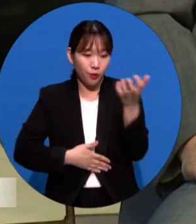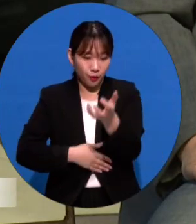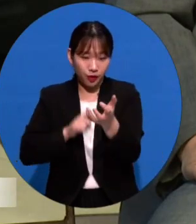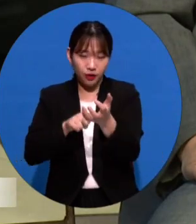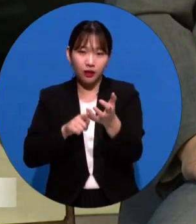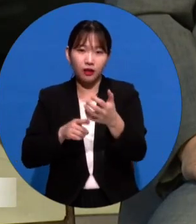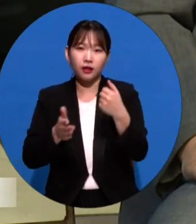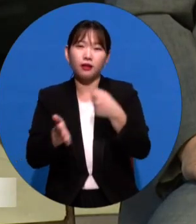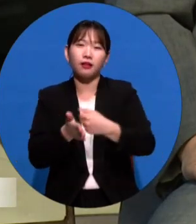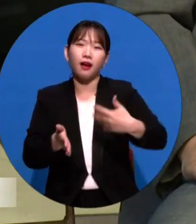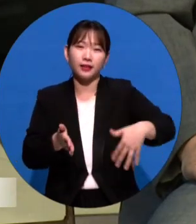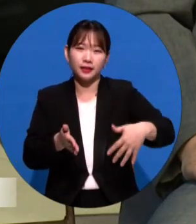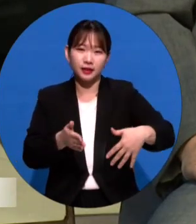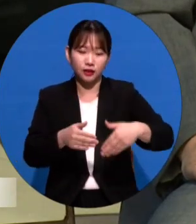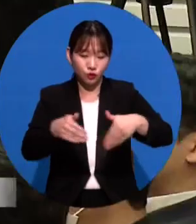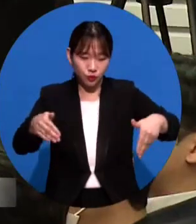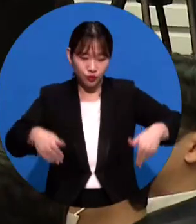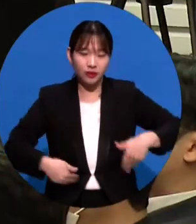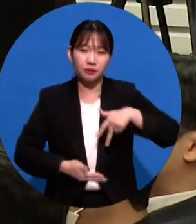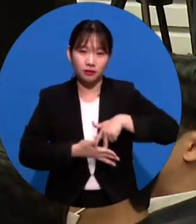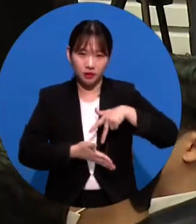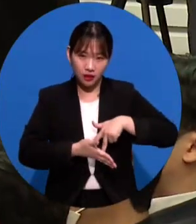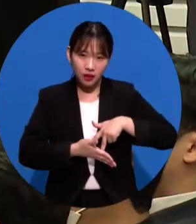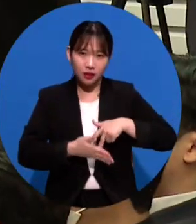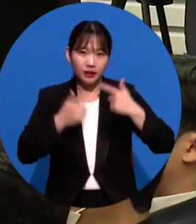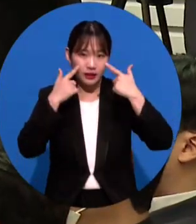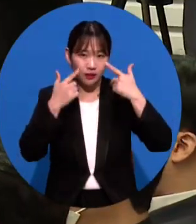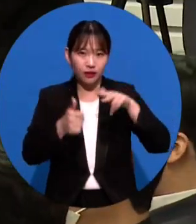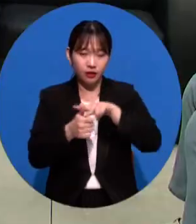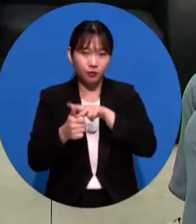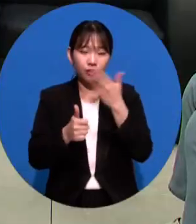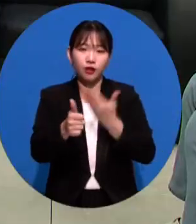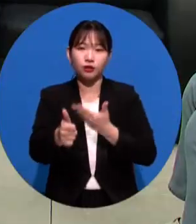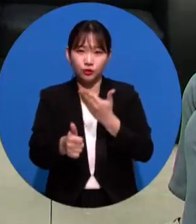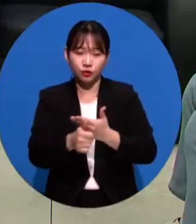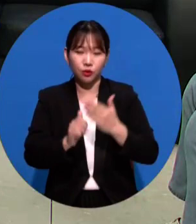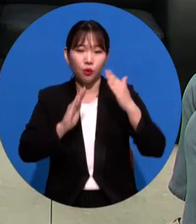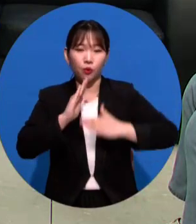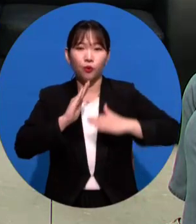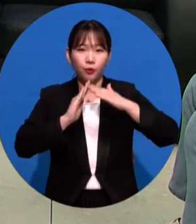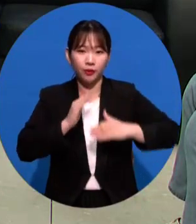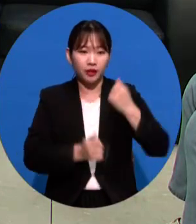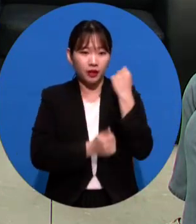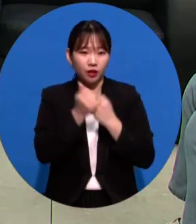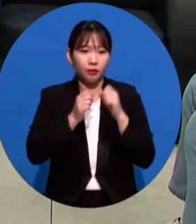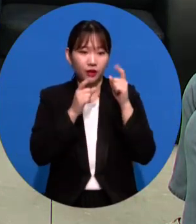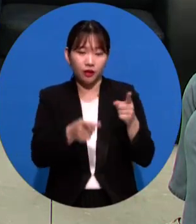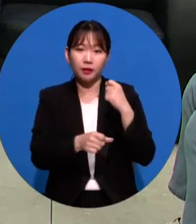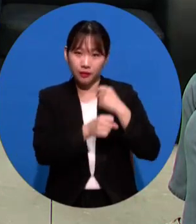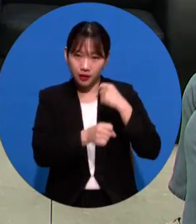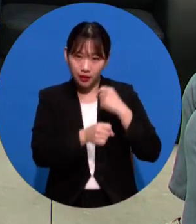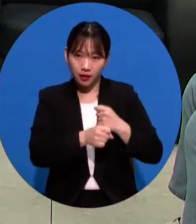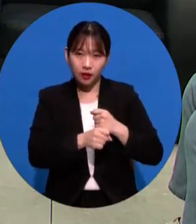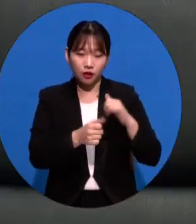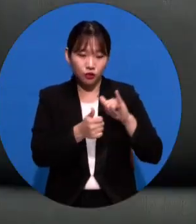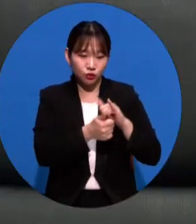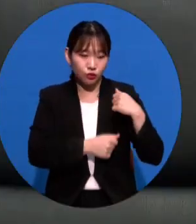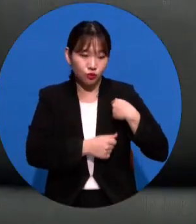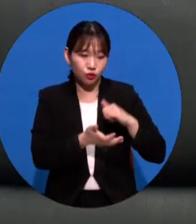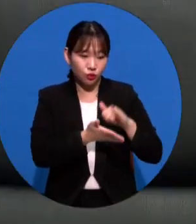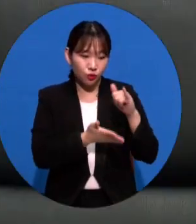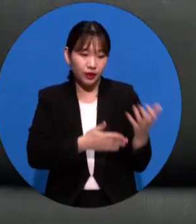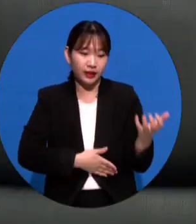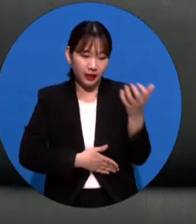결정되지도 않았다며 중립적인 입장에서 정확한 정보를 제공하고 공평한 설명 기회를 마련해 군공항 이전